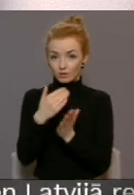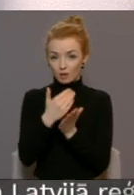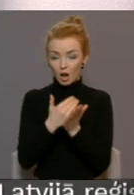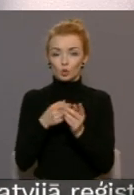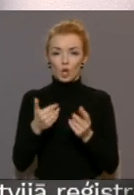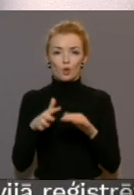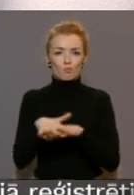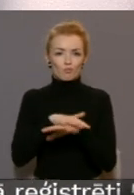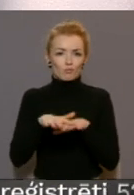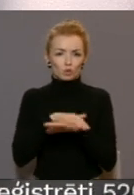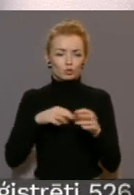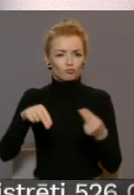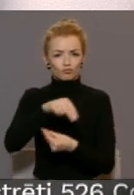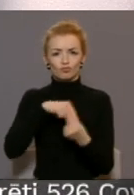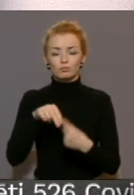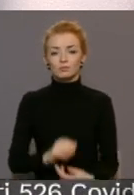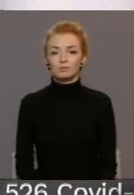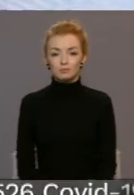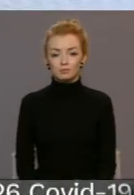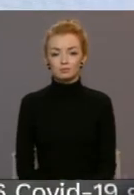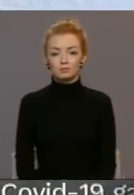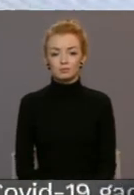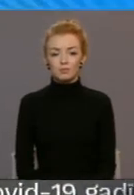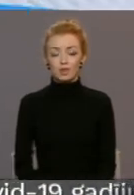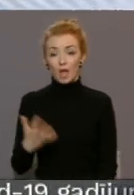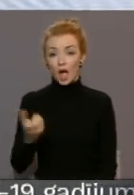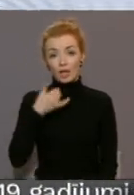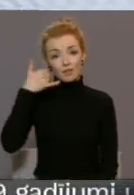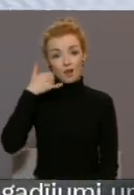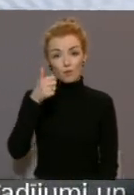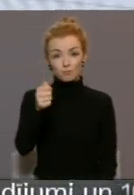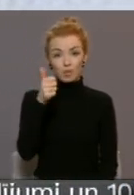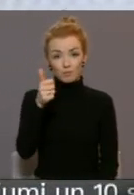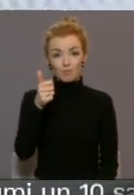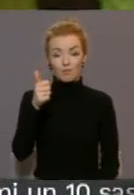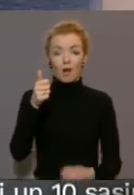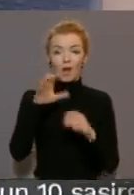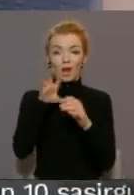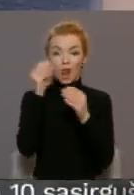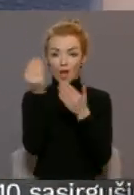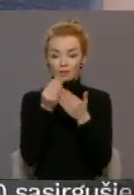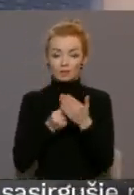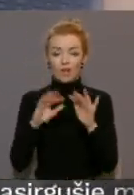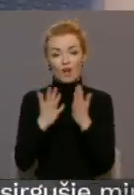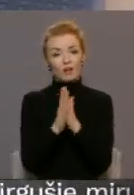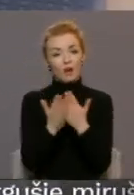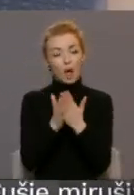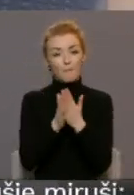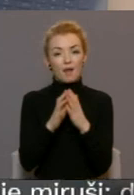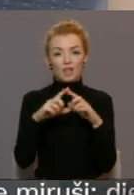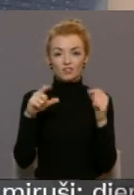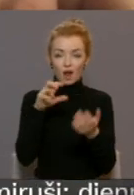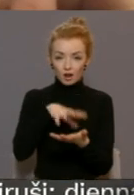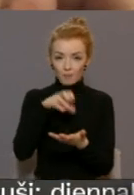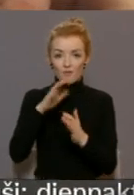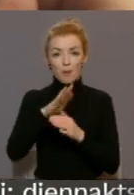plašas diskusijas, turpina Anda Boša. Ar telefonu kameru nofotografēta glezna vai kādas grāmatas fragments, mājās